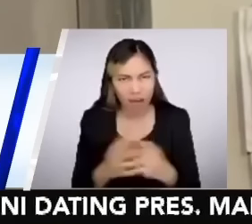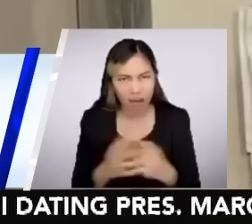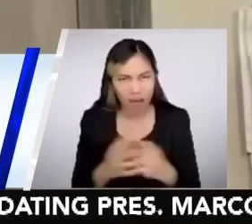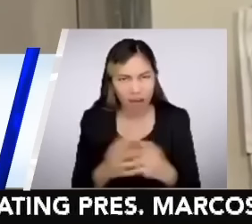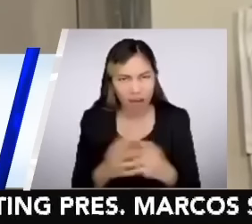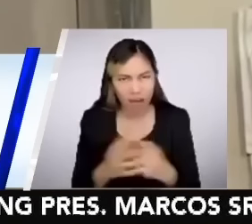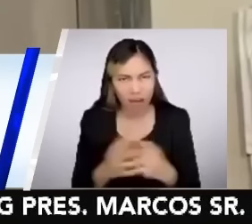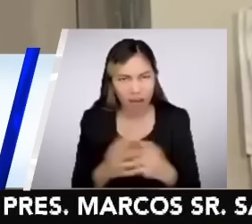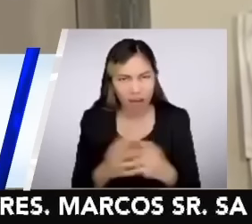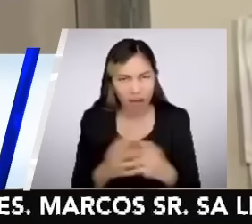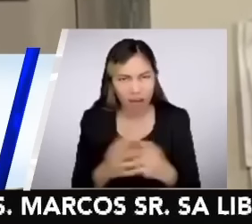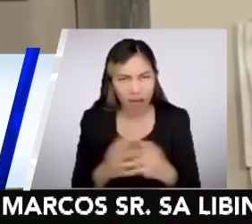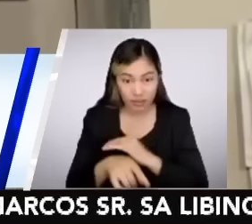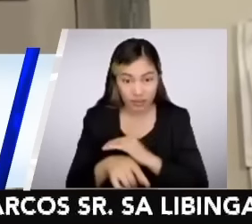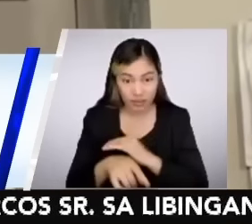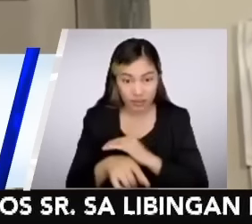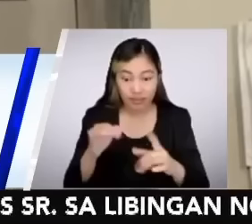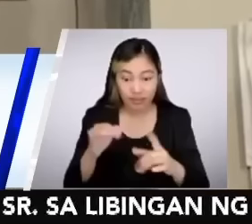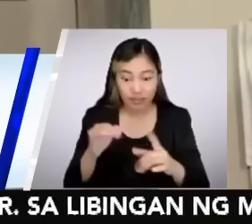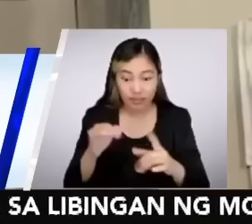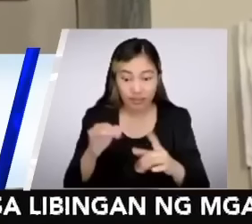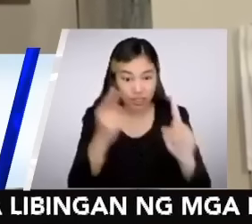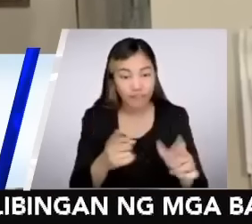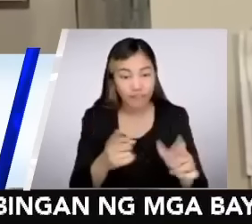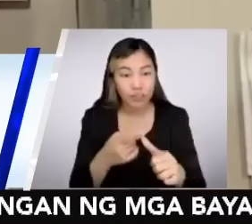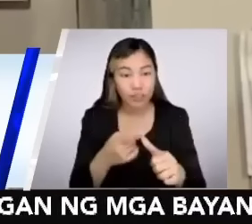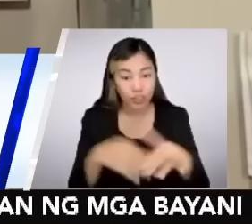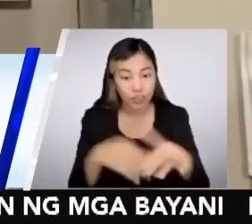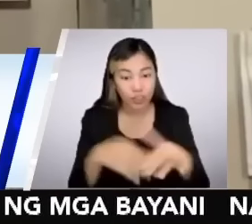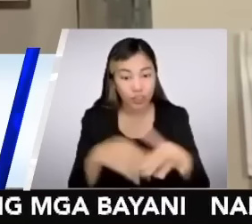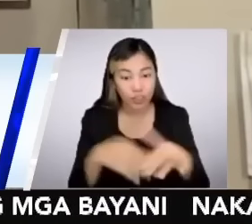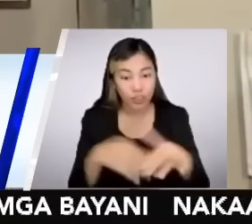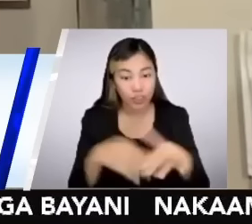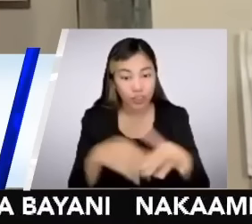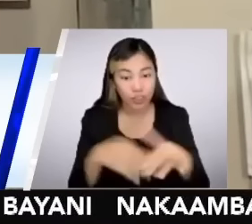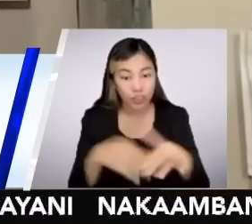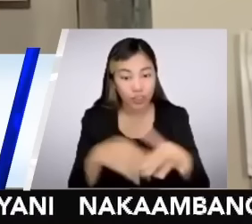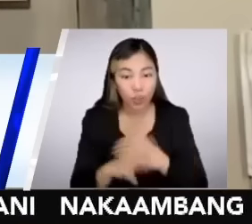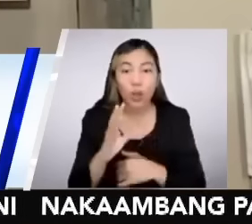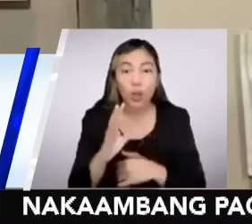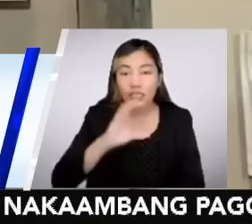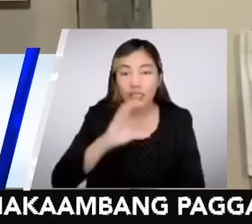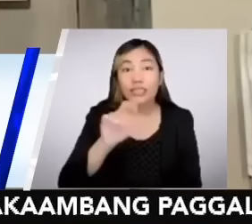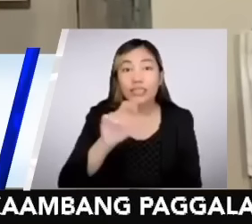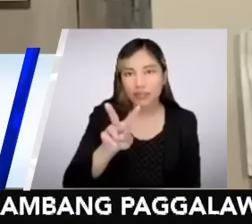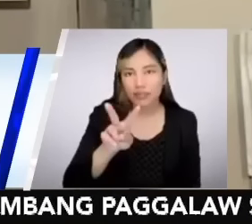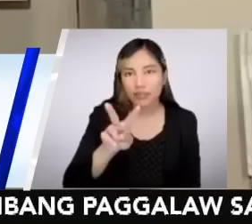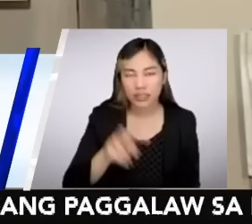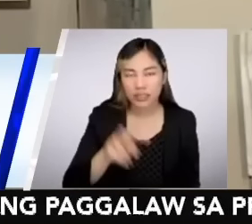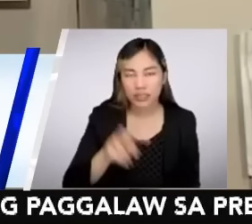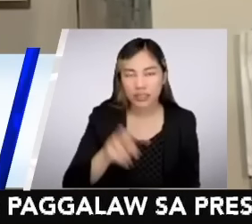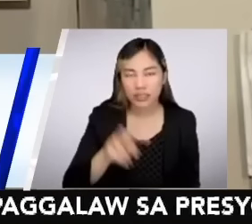nila pinapasok, ang hinahanap nila yung box ng CCTV para wala,